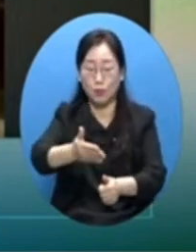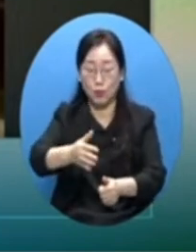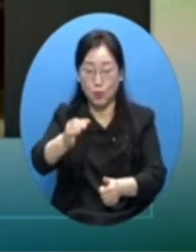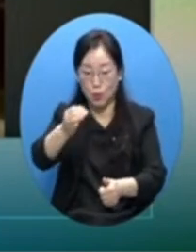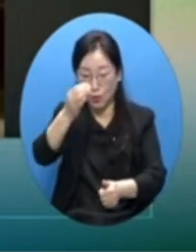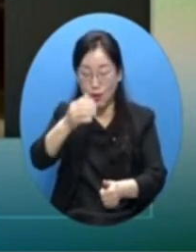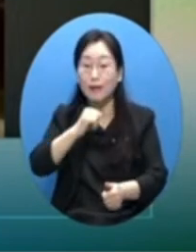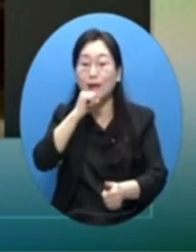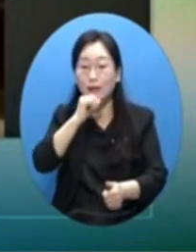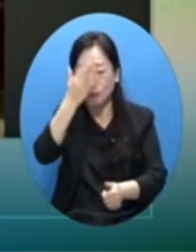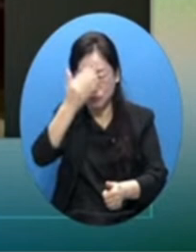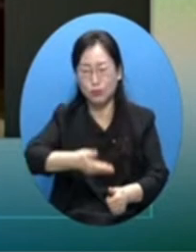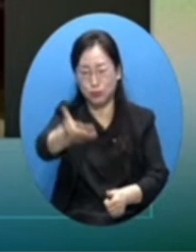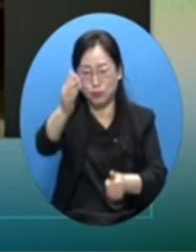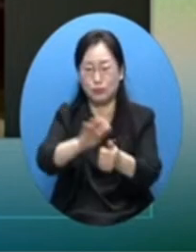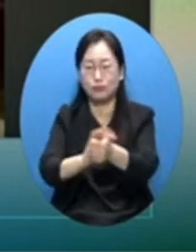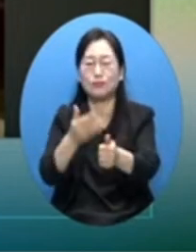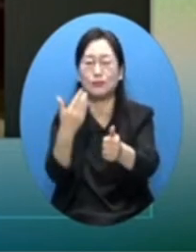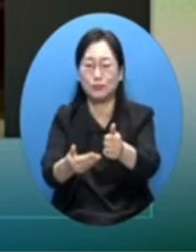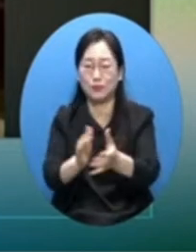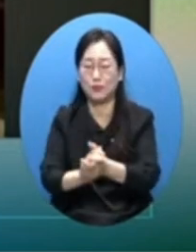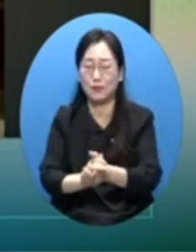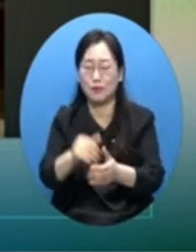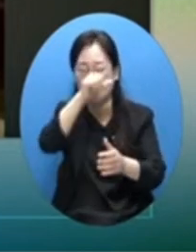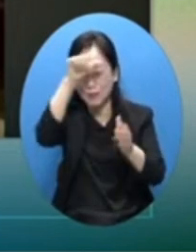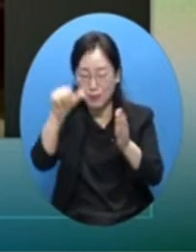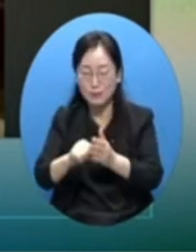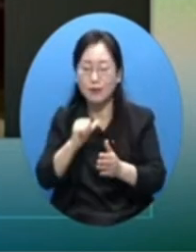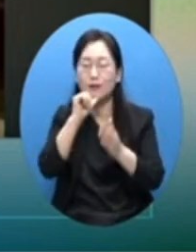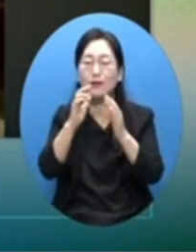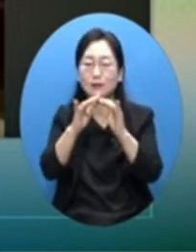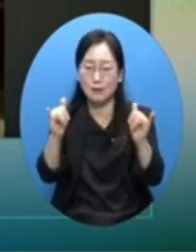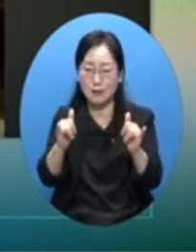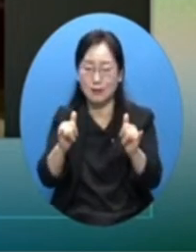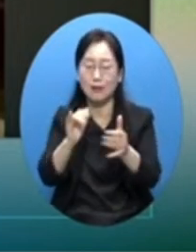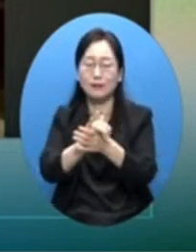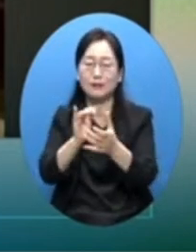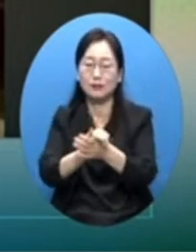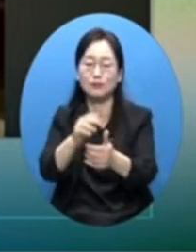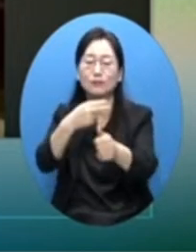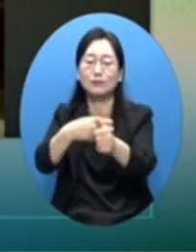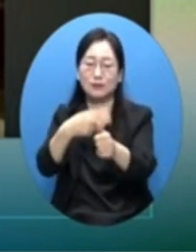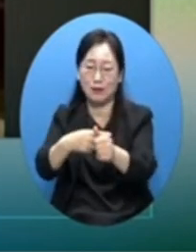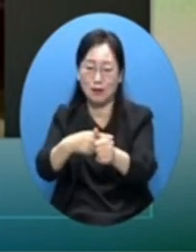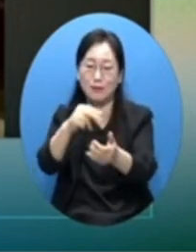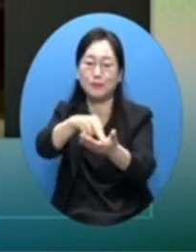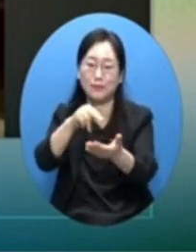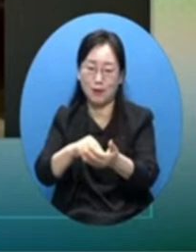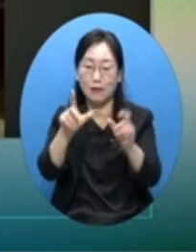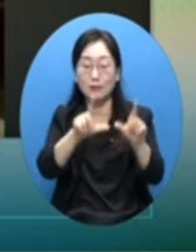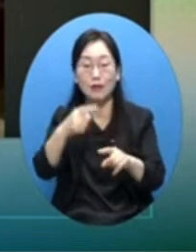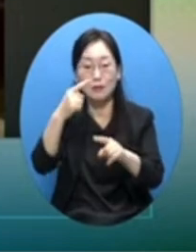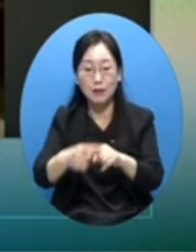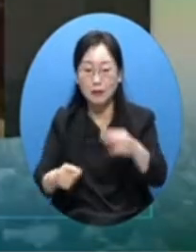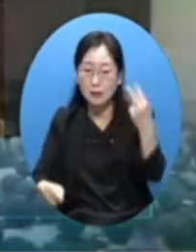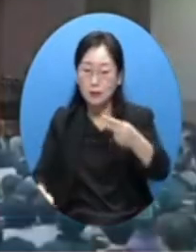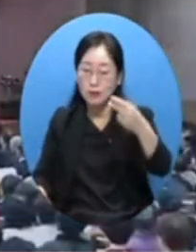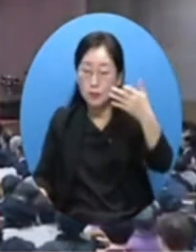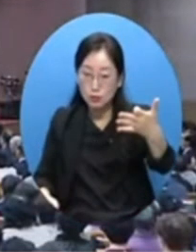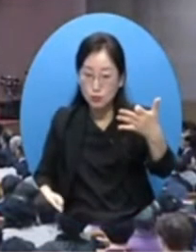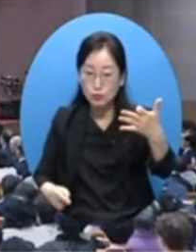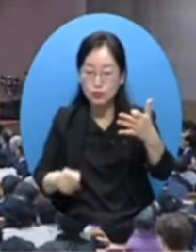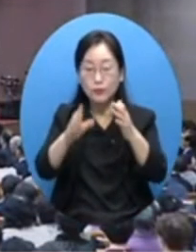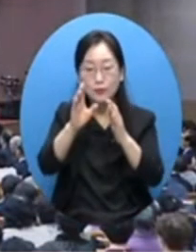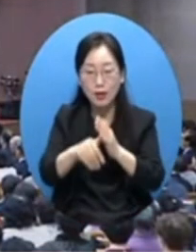평생 가난한 자들의 친구로 의사로 살다가 2019년 건강이 악화된